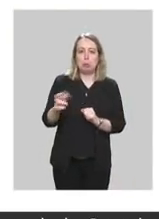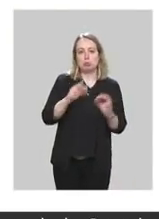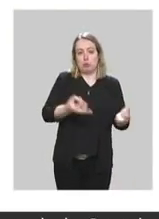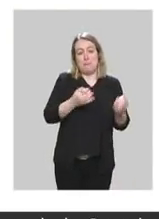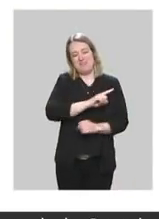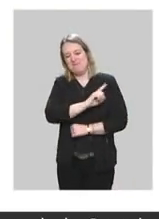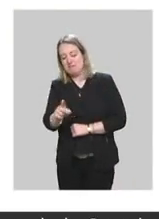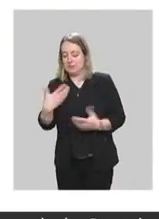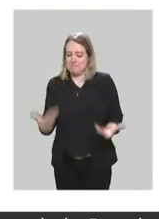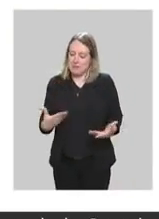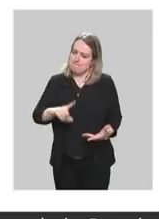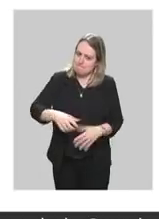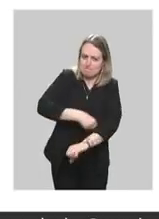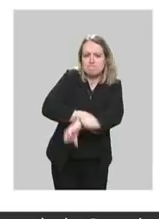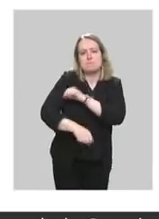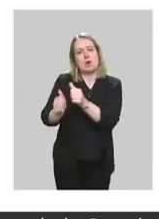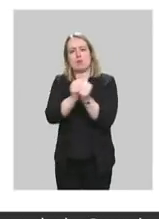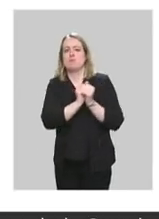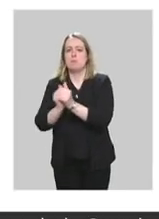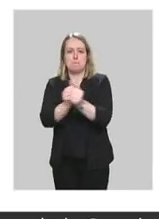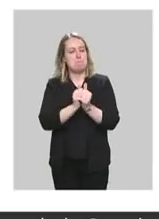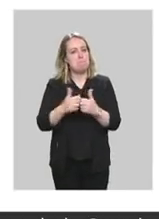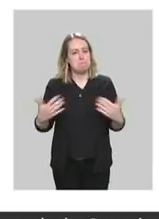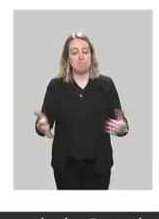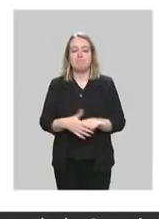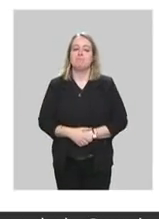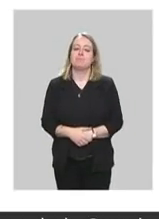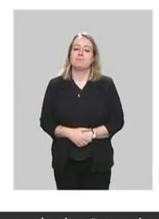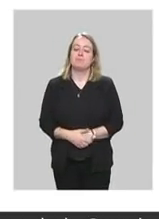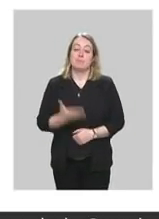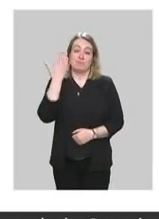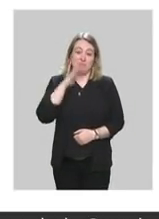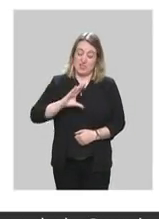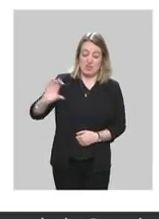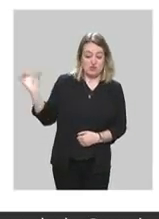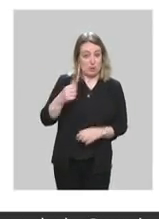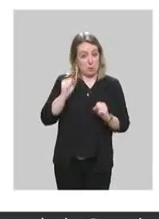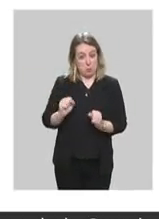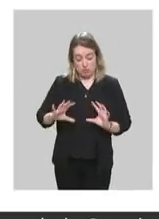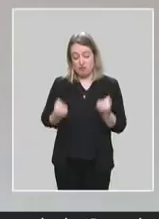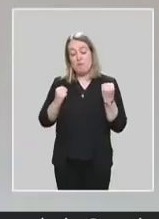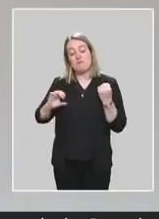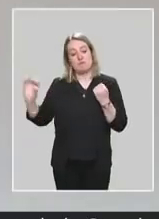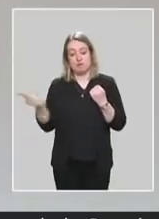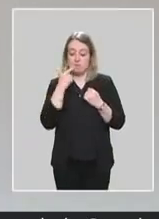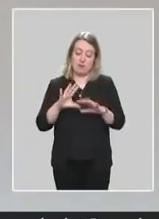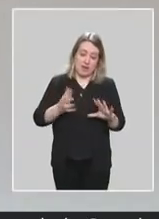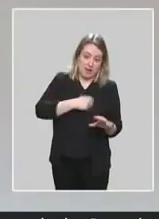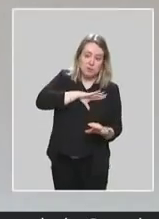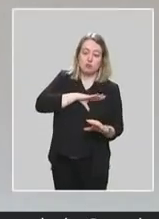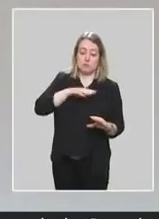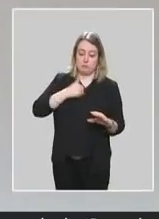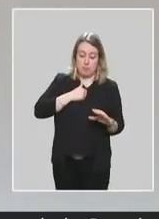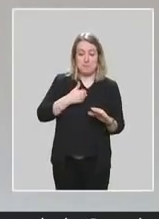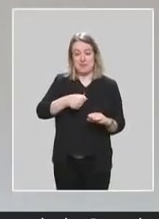donc collectivement nous ressaisir. Et nous avons, je le répète, notre destin en main. Chacun est responsable de la santé du groupe